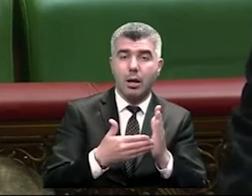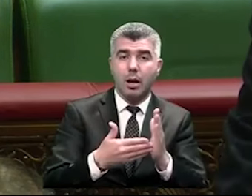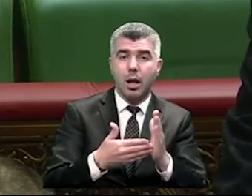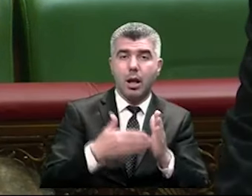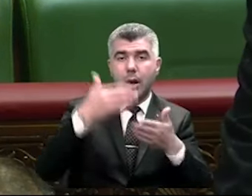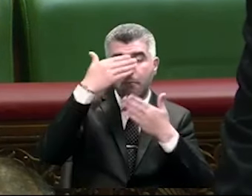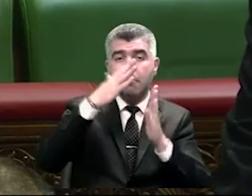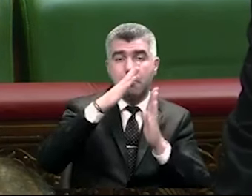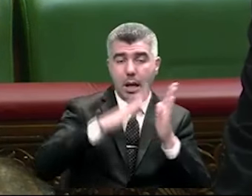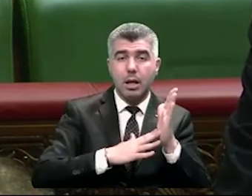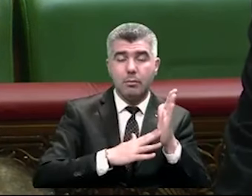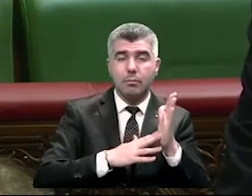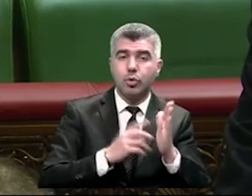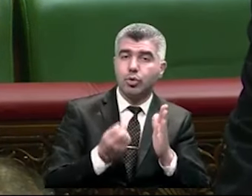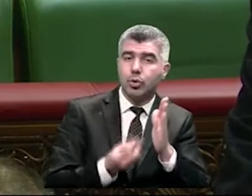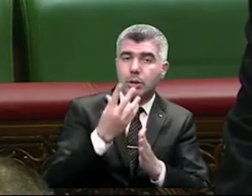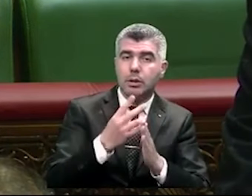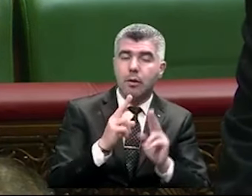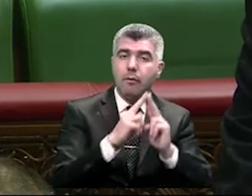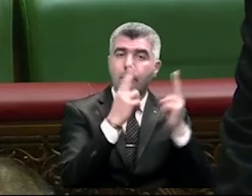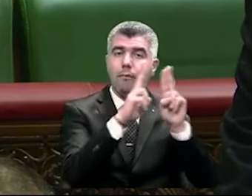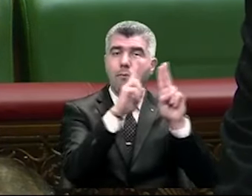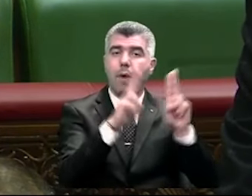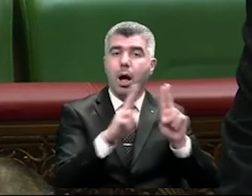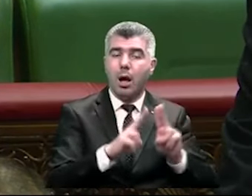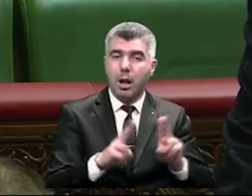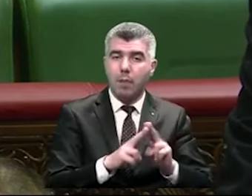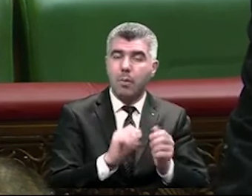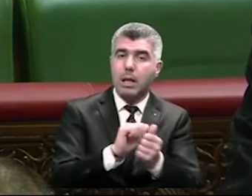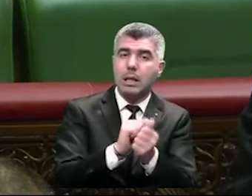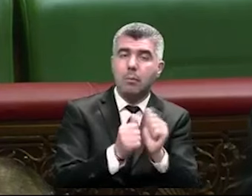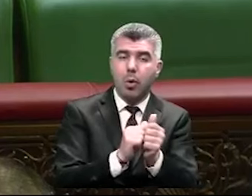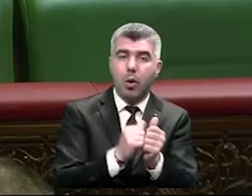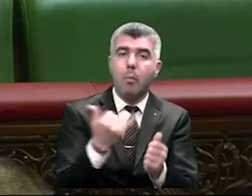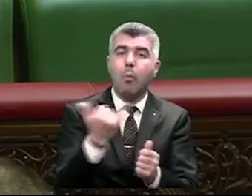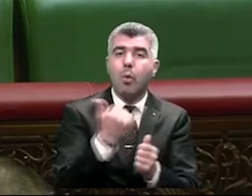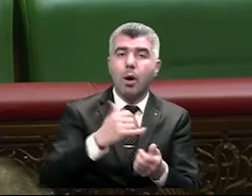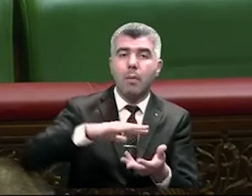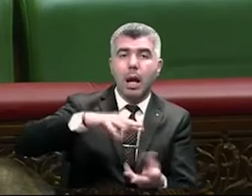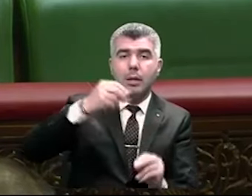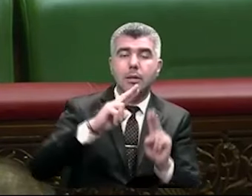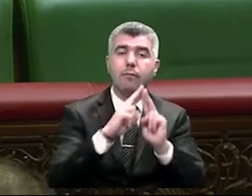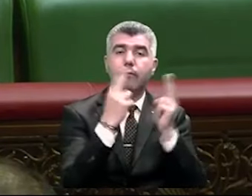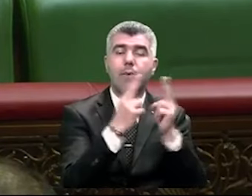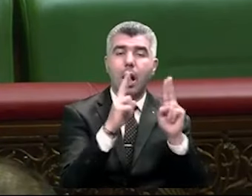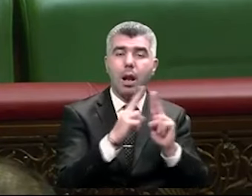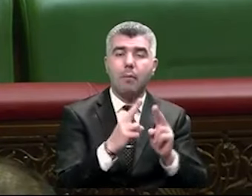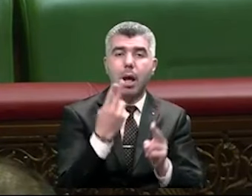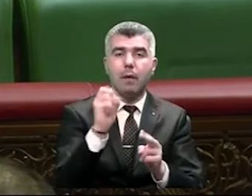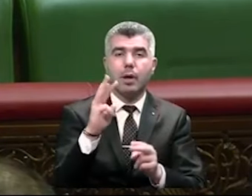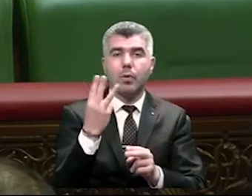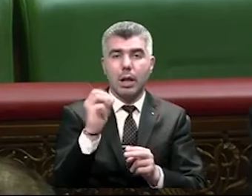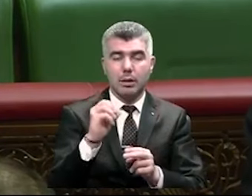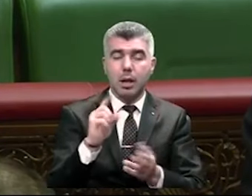لاحتضان العديد من التظاهرات العالميه المرتبطه به اهمها كاس العالم 2030 ما يحيلنا الى